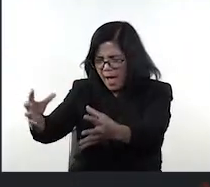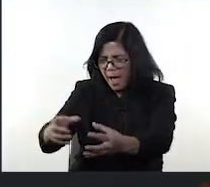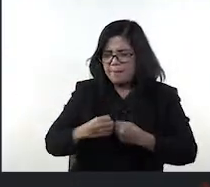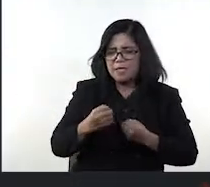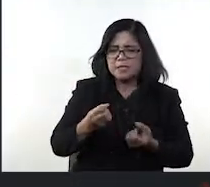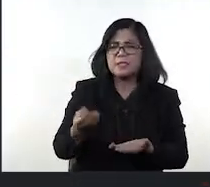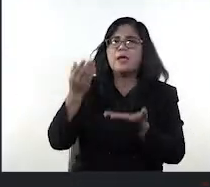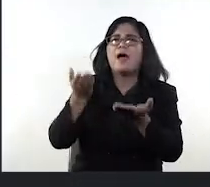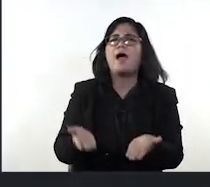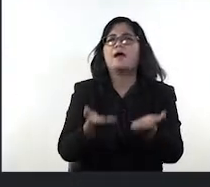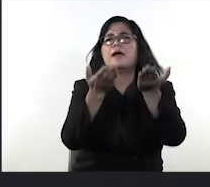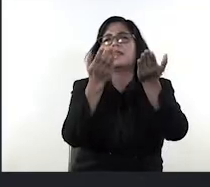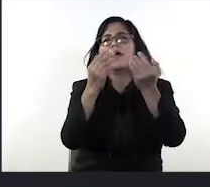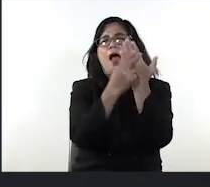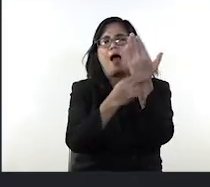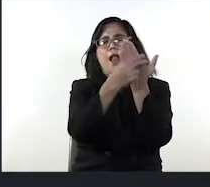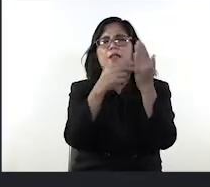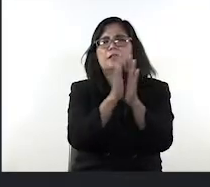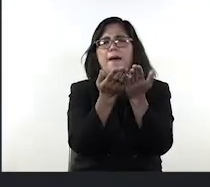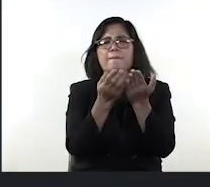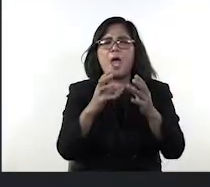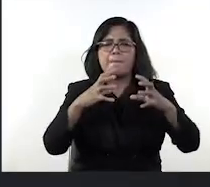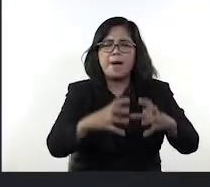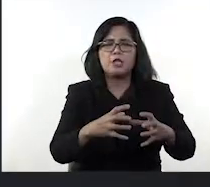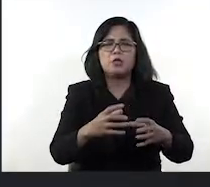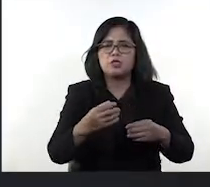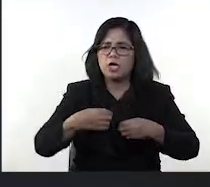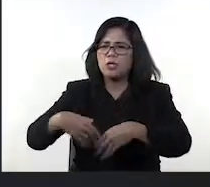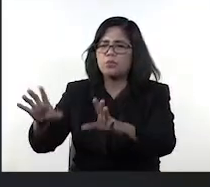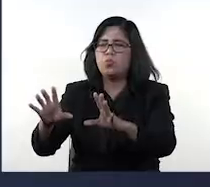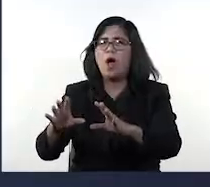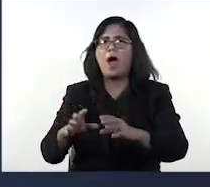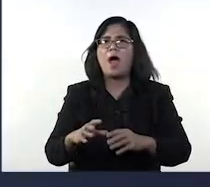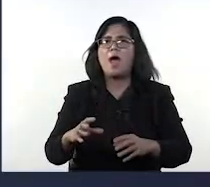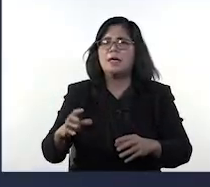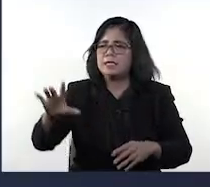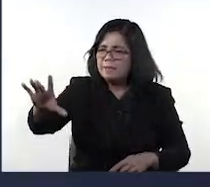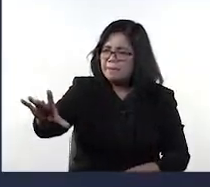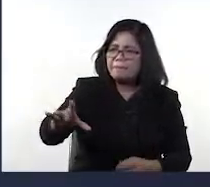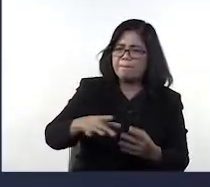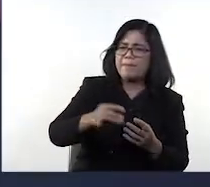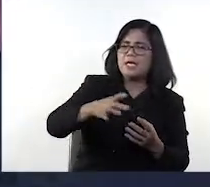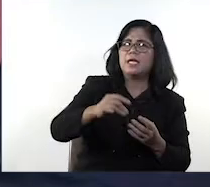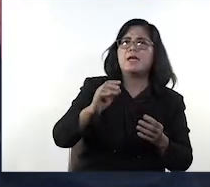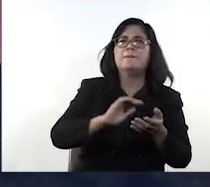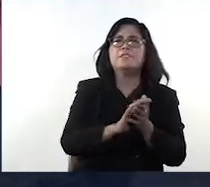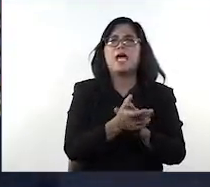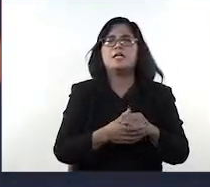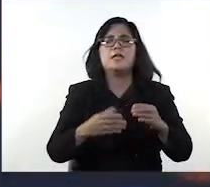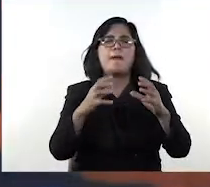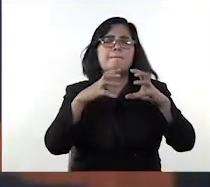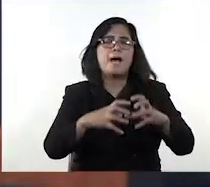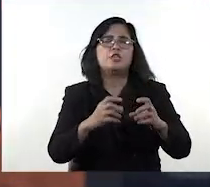diangkatnya al-kitab ilang batu yang sudah dibuang oleh tukang-tukang bangunan dipilihnya menjadi batu penjuru